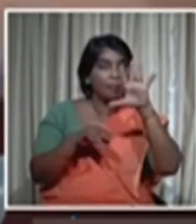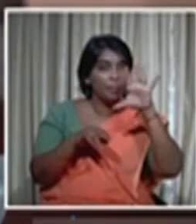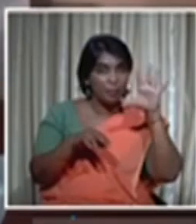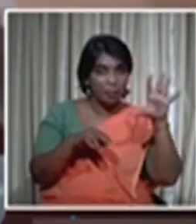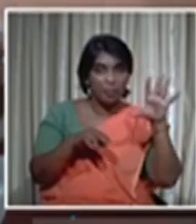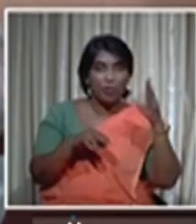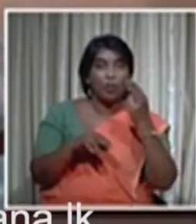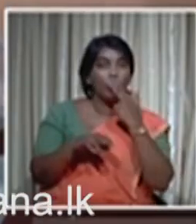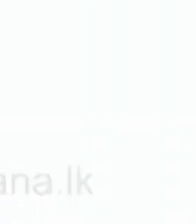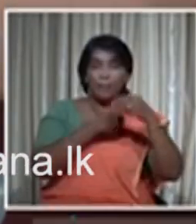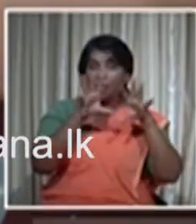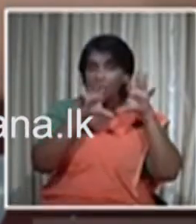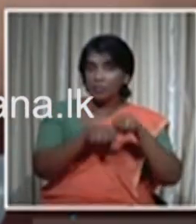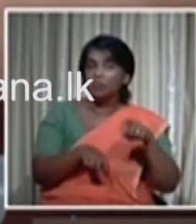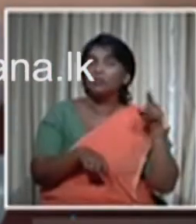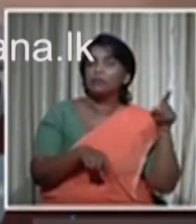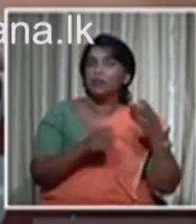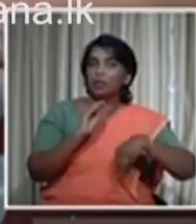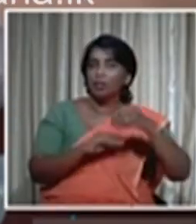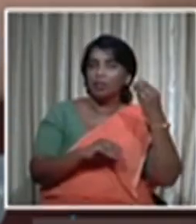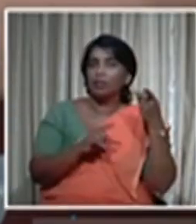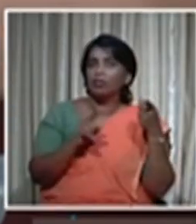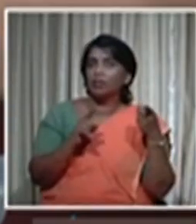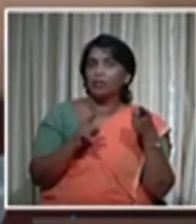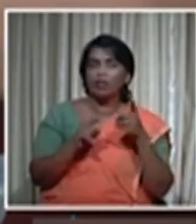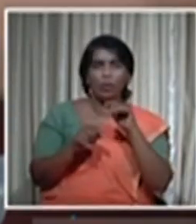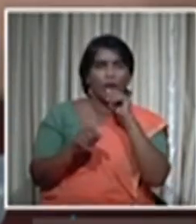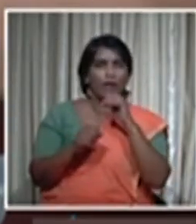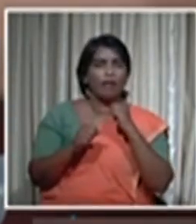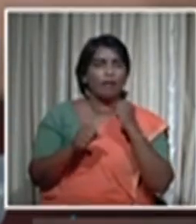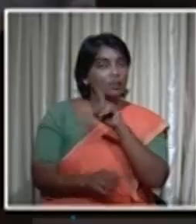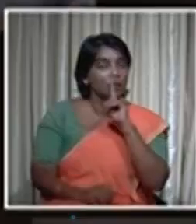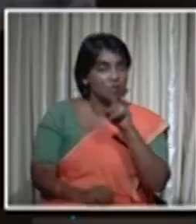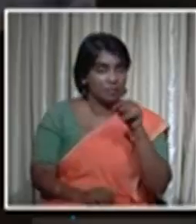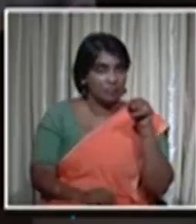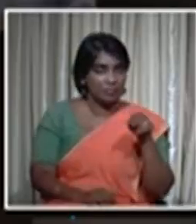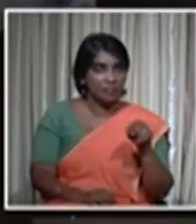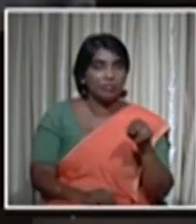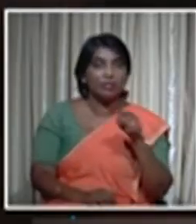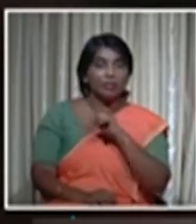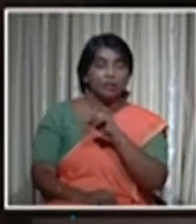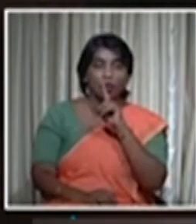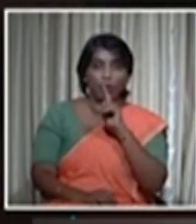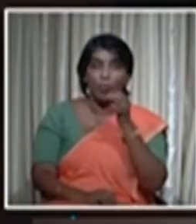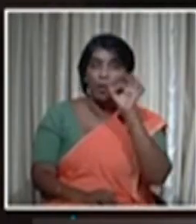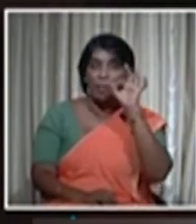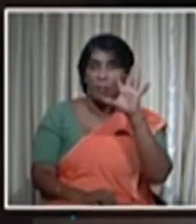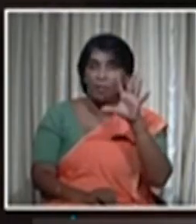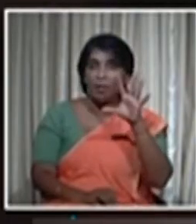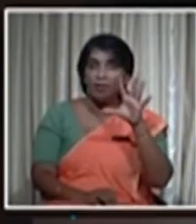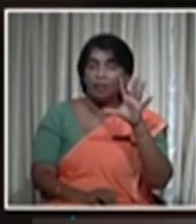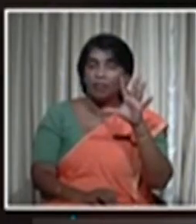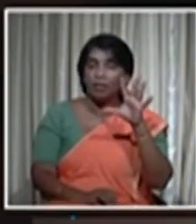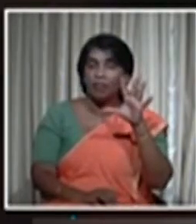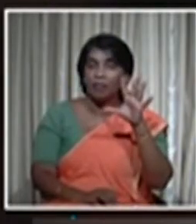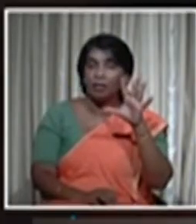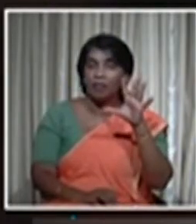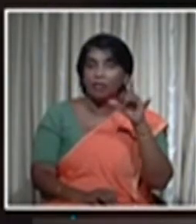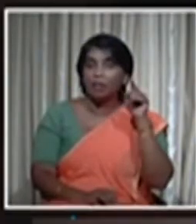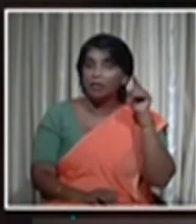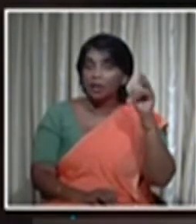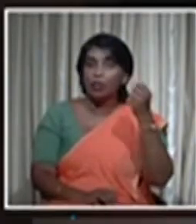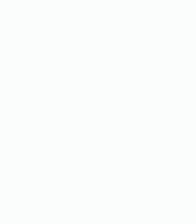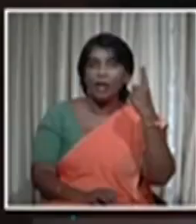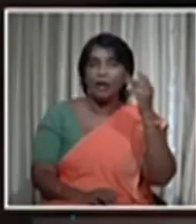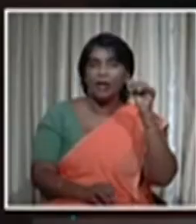කියන්නේ දුම්කොළ සමාගමට නම් මේ වැඩි කරමු මුදලේ සම්පූර්ණ ප්‍රයෝජන ලැබෙන්නේ නැහැ රජේ. ඔබතුමා කියනවා පහකින් වැඩි කරාම ඒ කට්ටියට එකයි